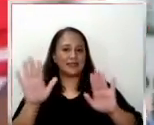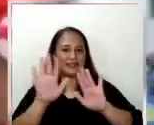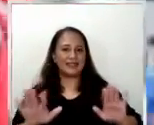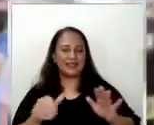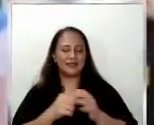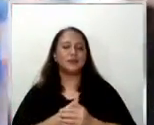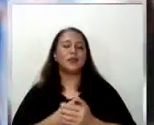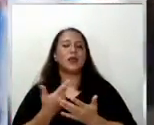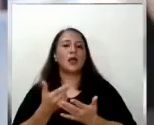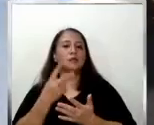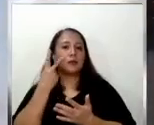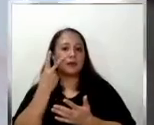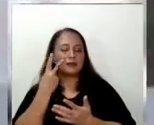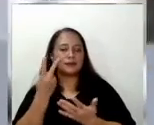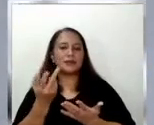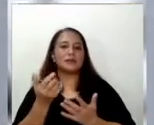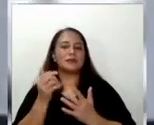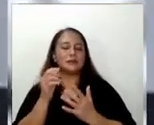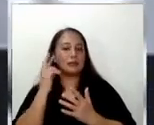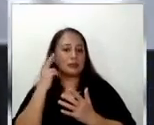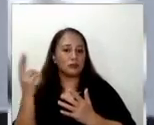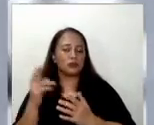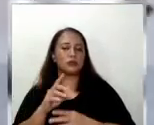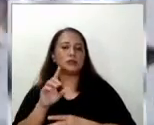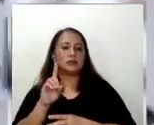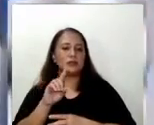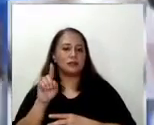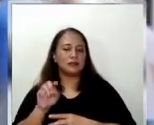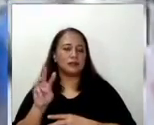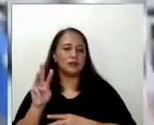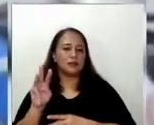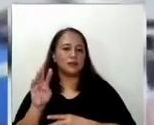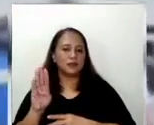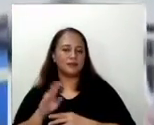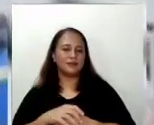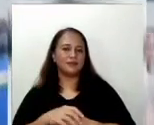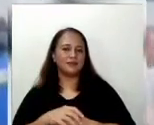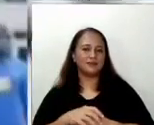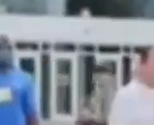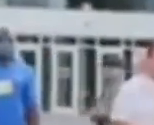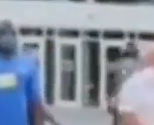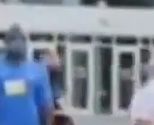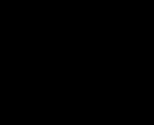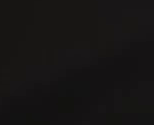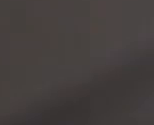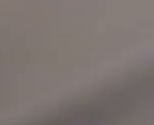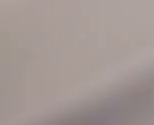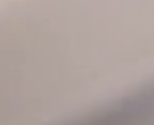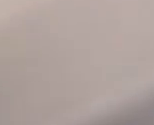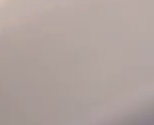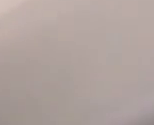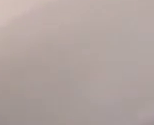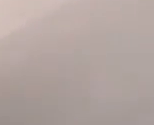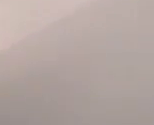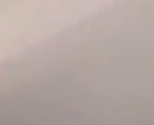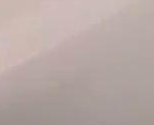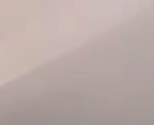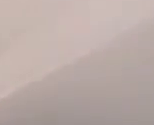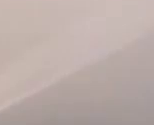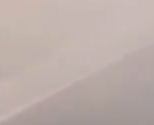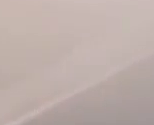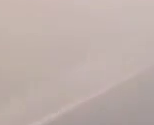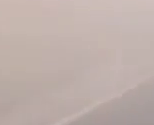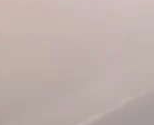sa radyo sa DZBB. Chino Trinidad Akatutok, 24 oras. Hindi natutulog ang mga